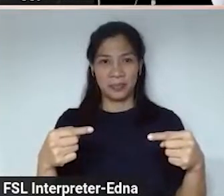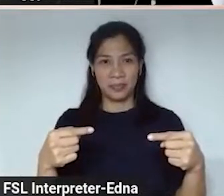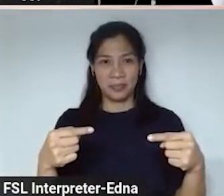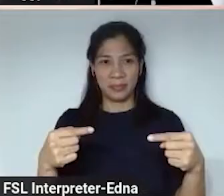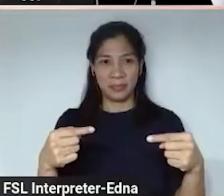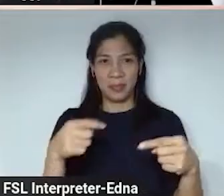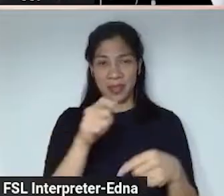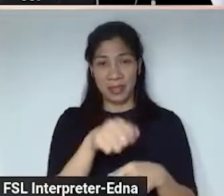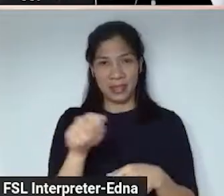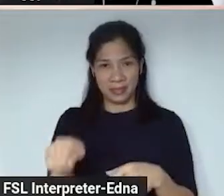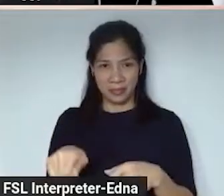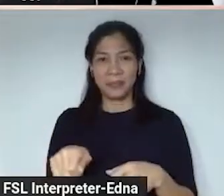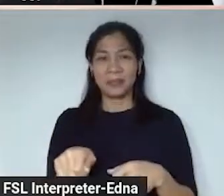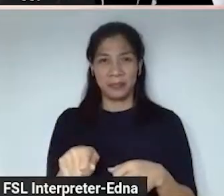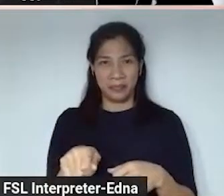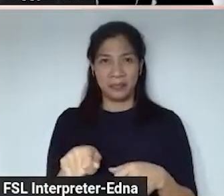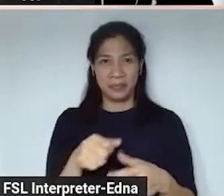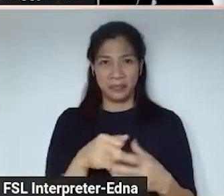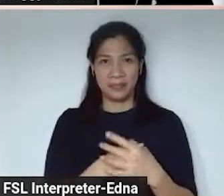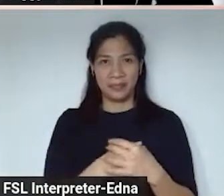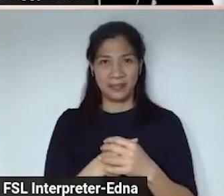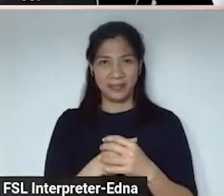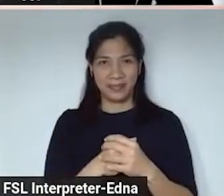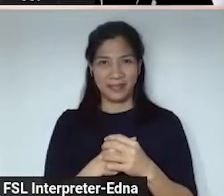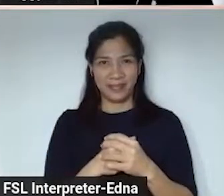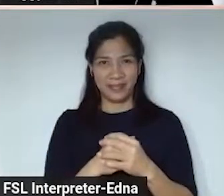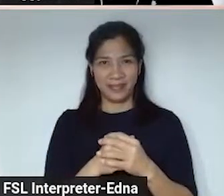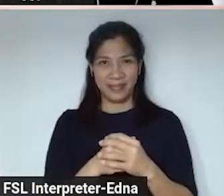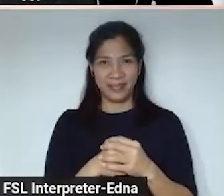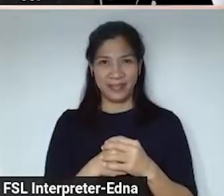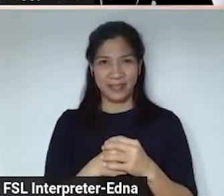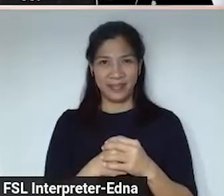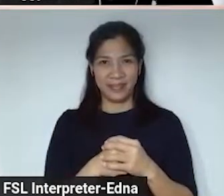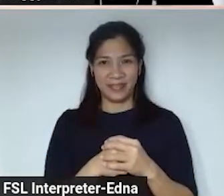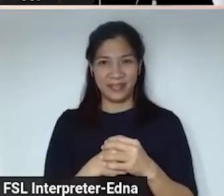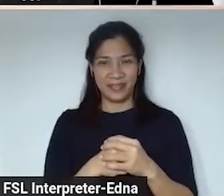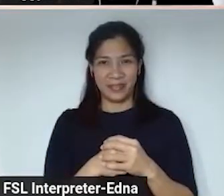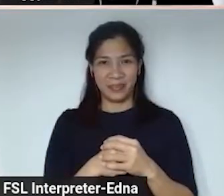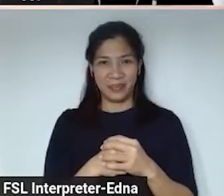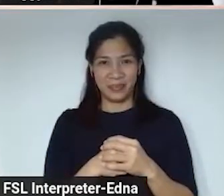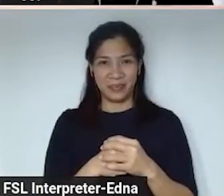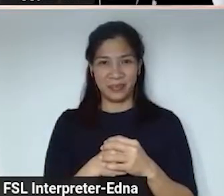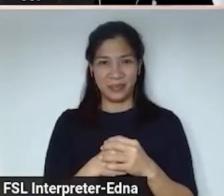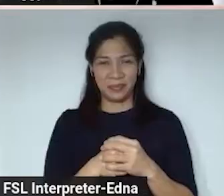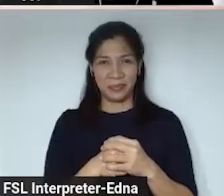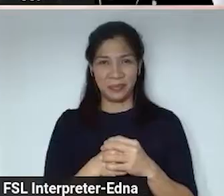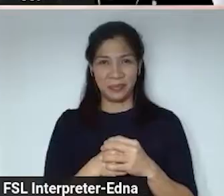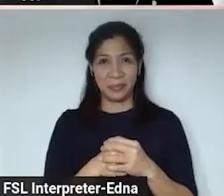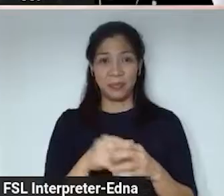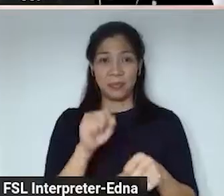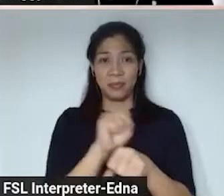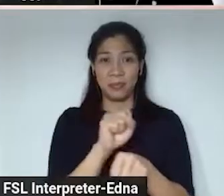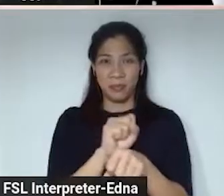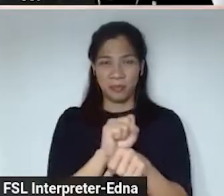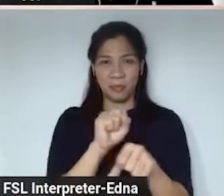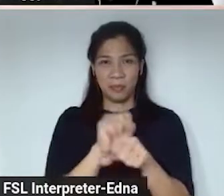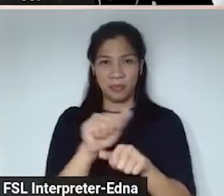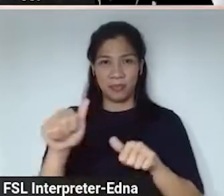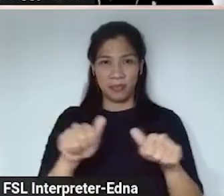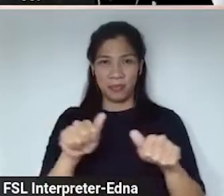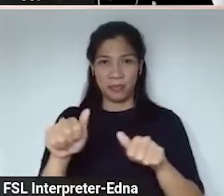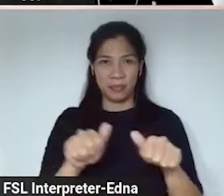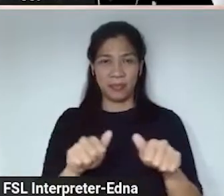naka-crutches. Ano, yun yung mga nandito sa Tahanang Walang Hagdanan. And I work in the admin office. That's what I